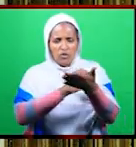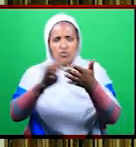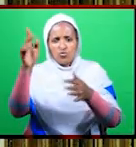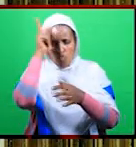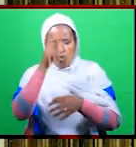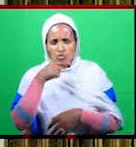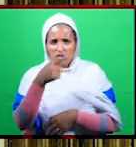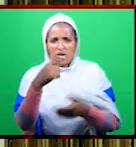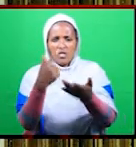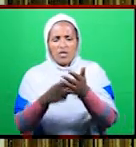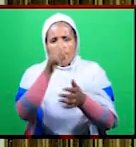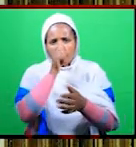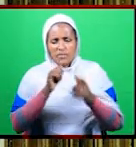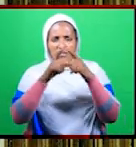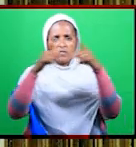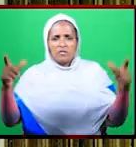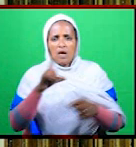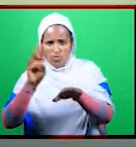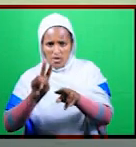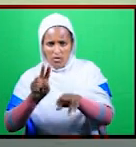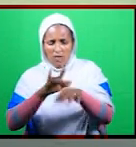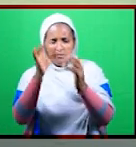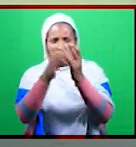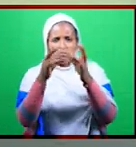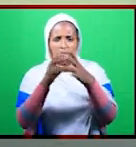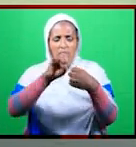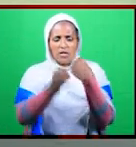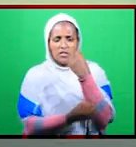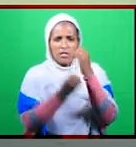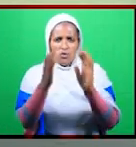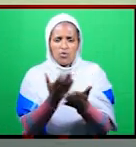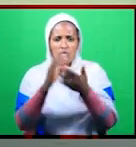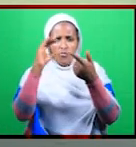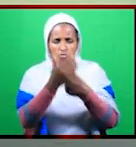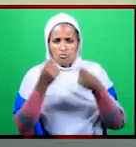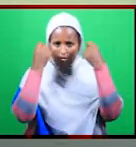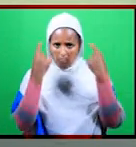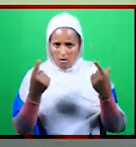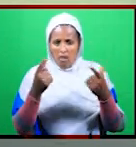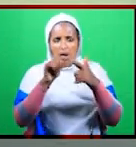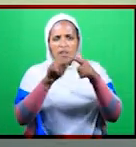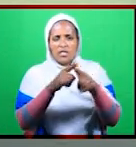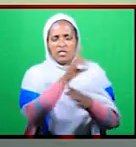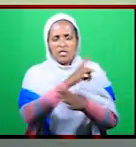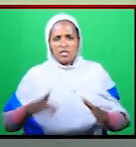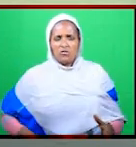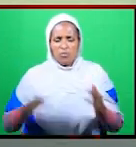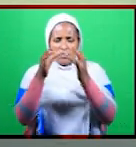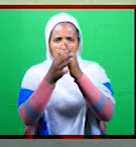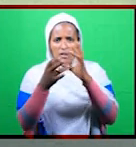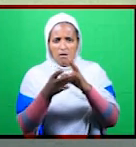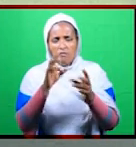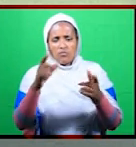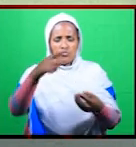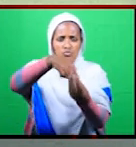ቅዱስ ጳውሎስ ሲናገር ይህ ምስጢር ታላቅ ነው። ትዳር ማለት መሰረታዊ ነገሮች እንደሆኑ እንረዳለን። እንግዲህ ምእመናኑ